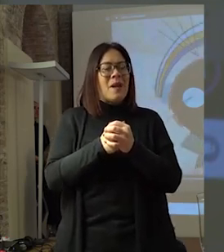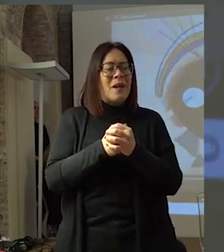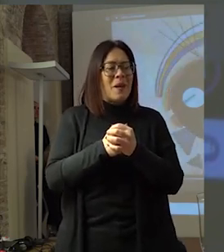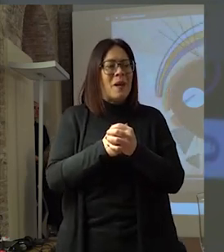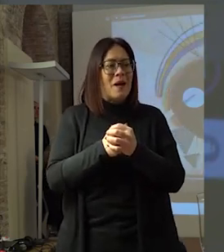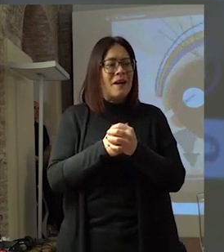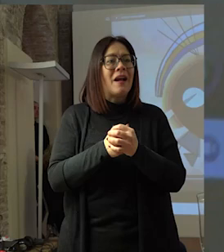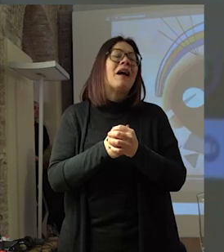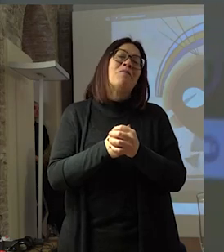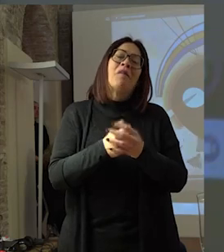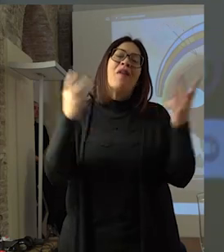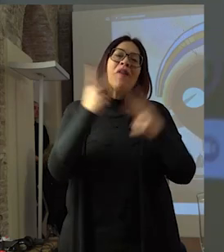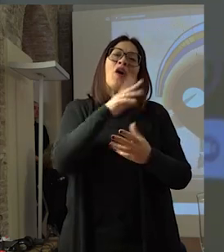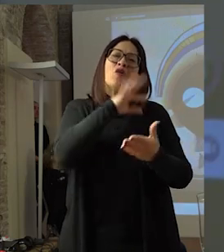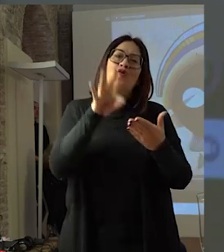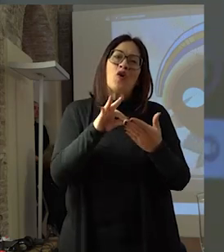nel cuore. E grazie